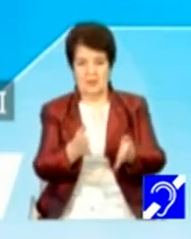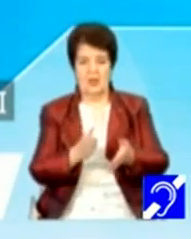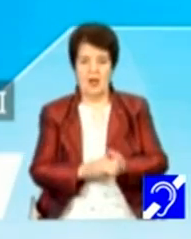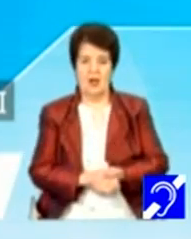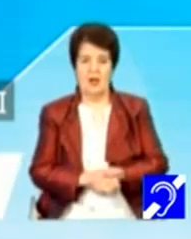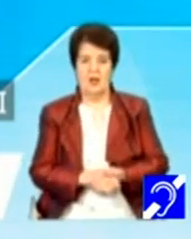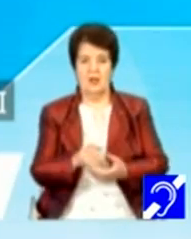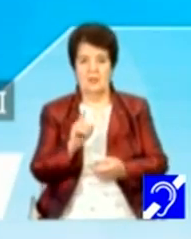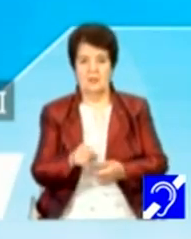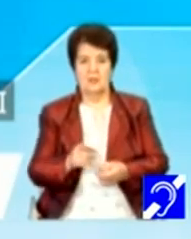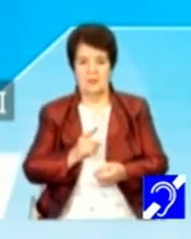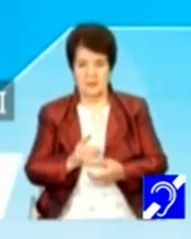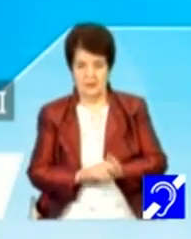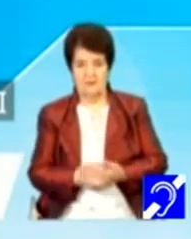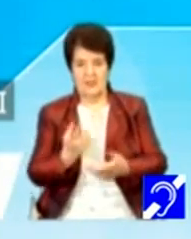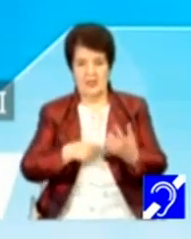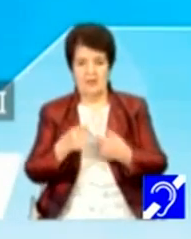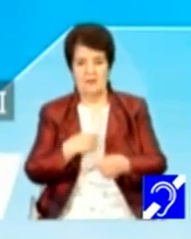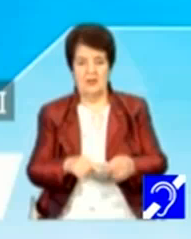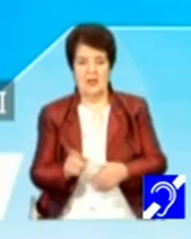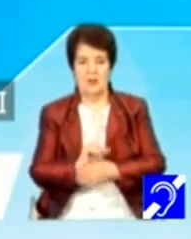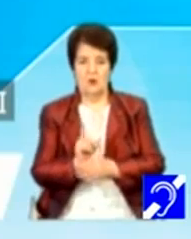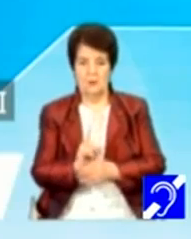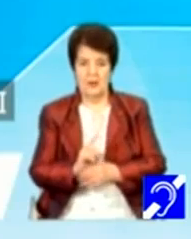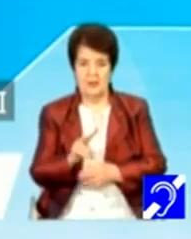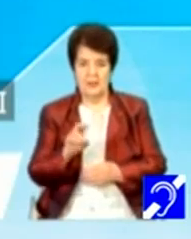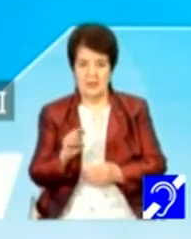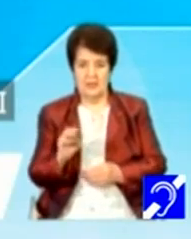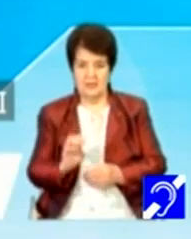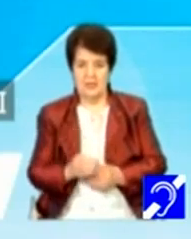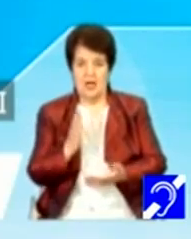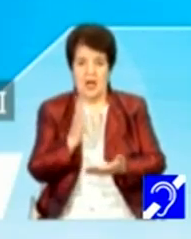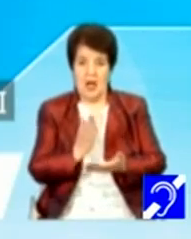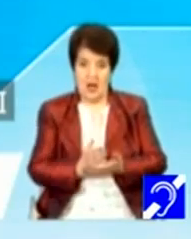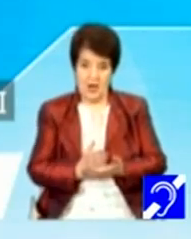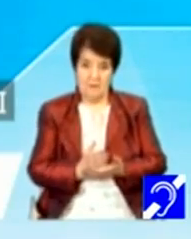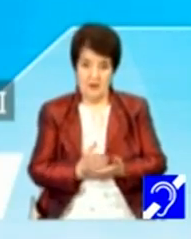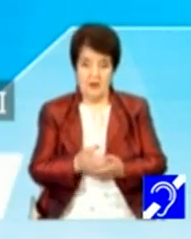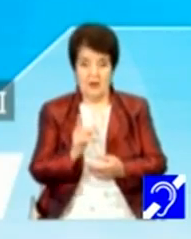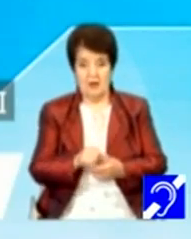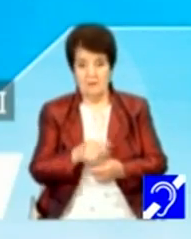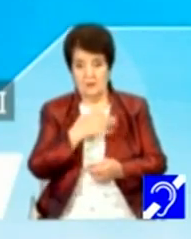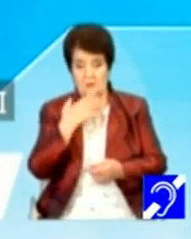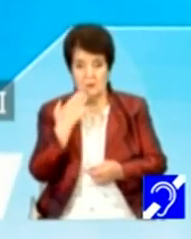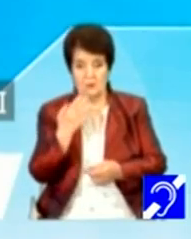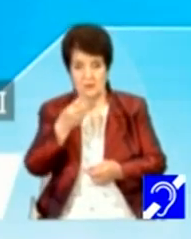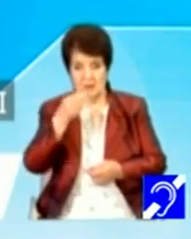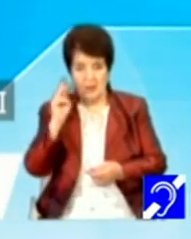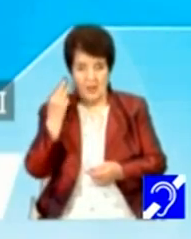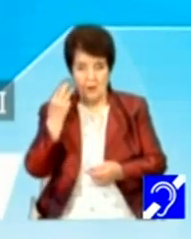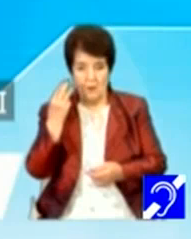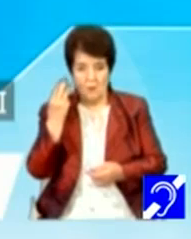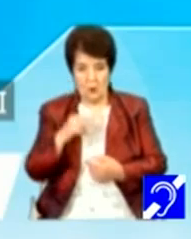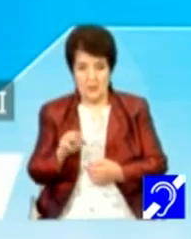de redeșteptare națională și de revenire la normalitate și pentru că am cam epuizat toate modalitățile civici.